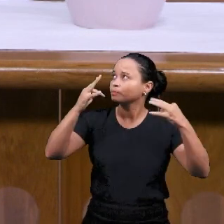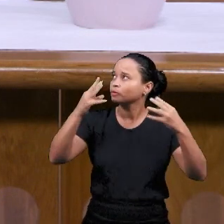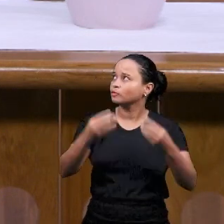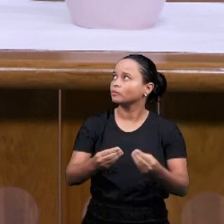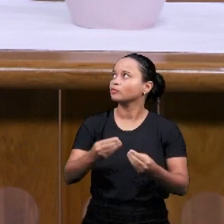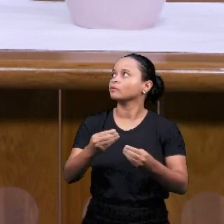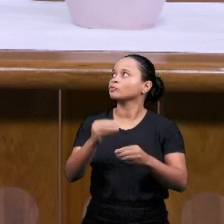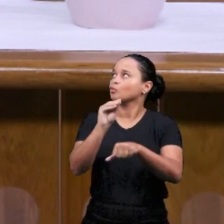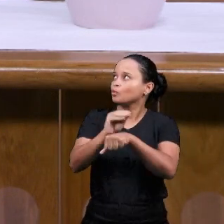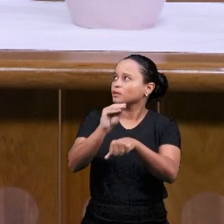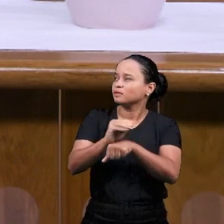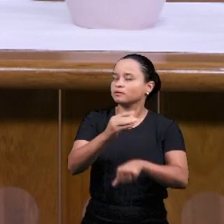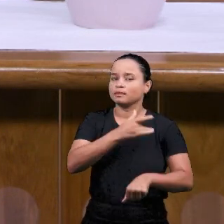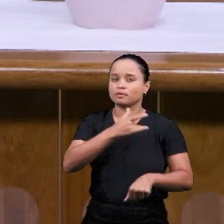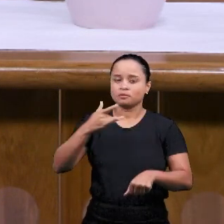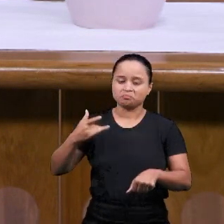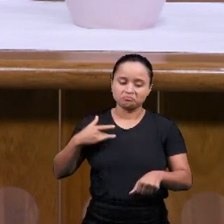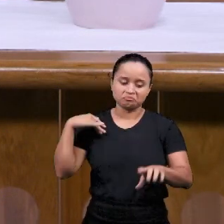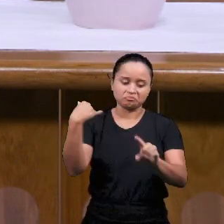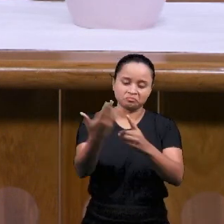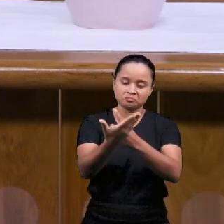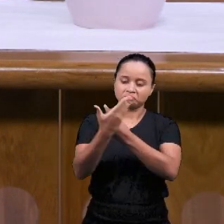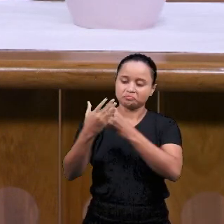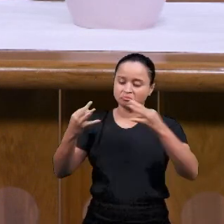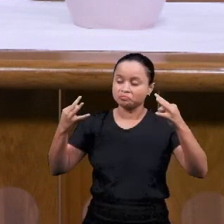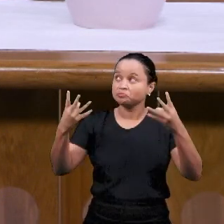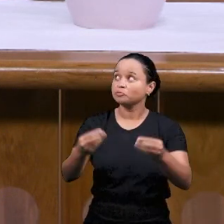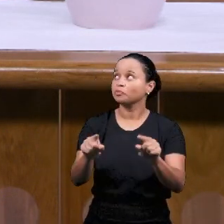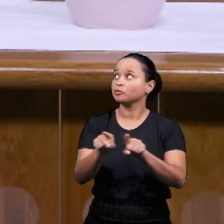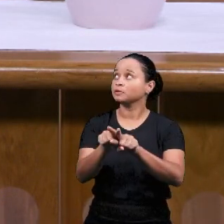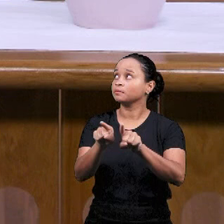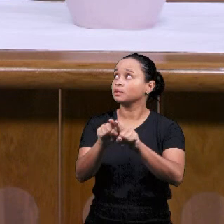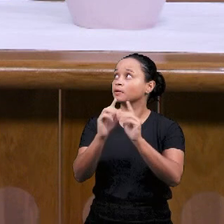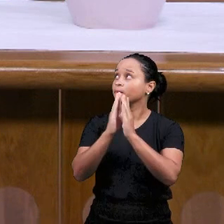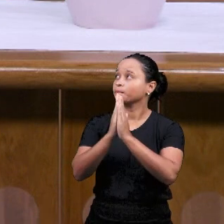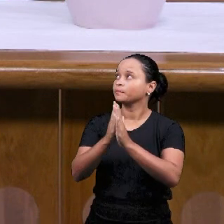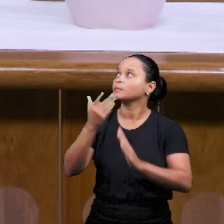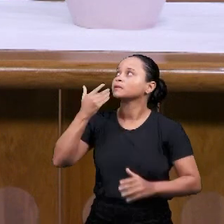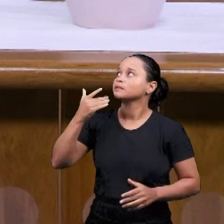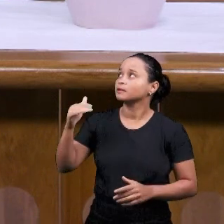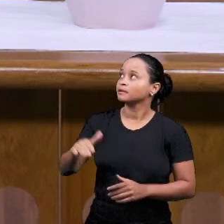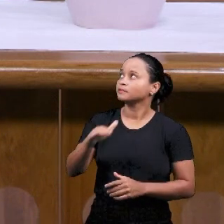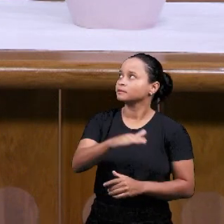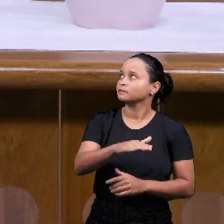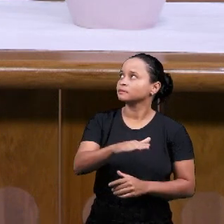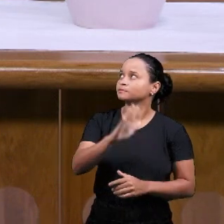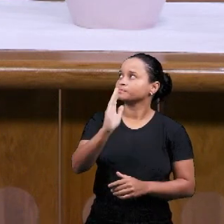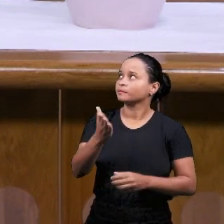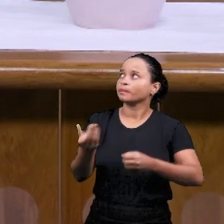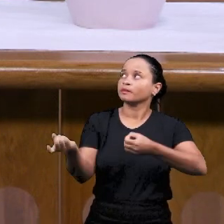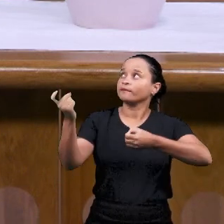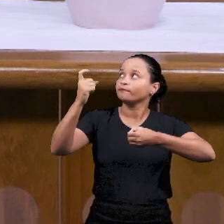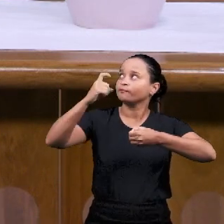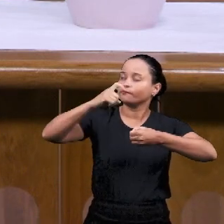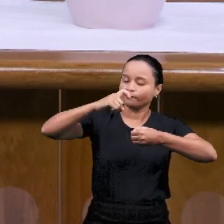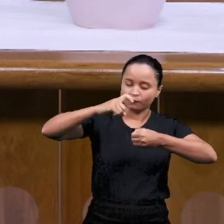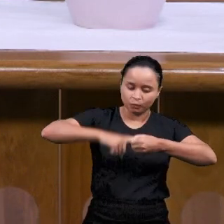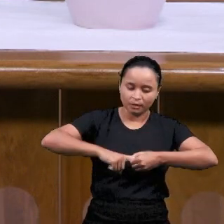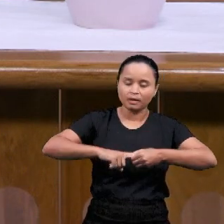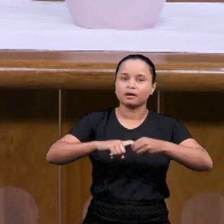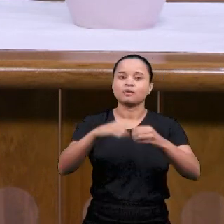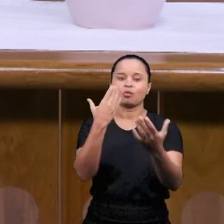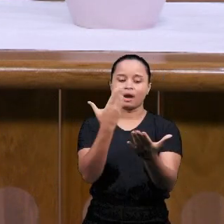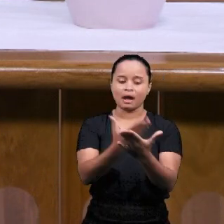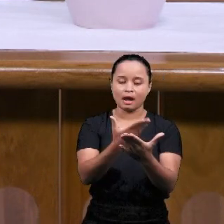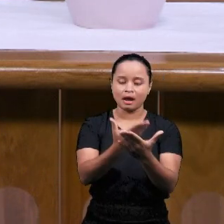la santé, en donnant toute la délivrance, nous prions aussi pour les enfants, Seigneur, qui sont déjà revenus, quelques-unes